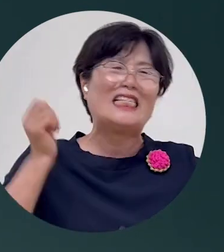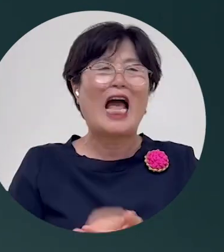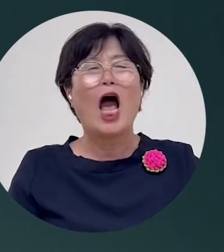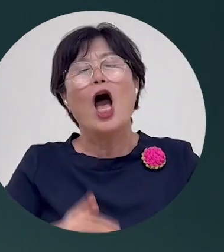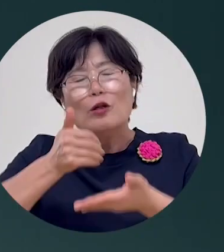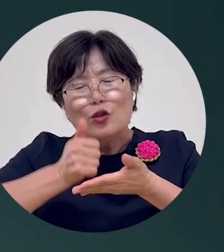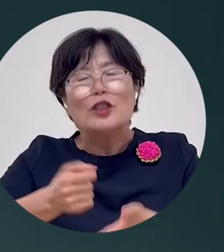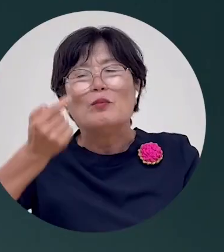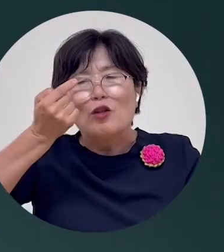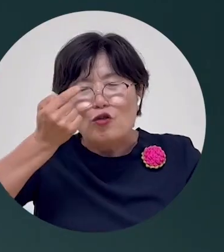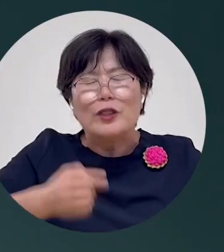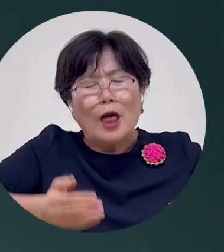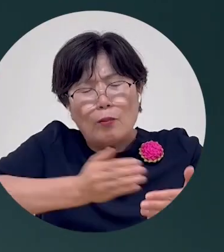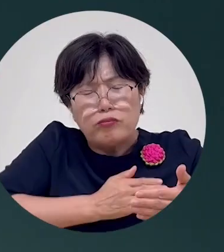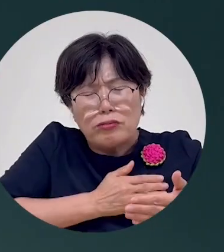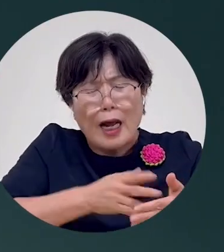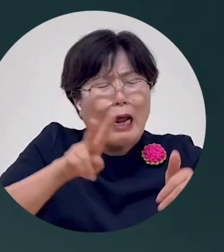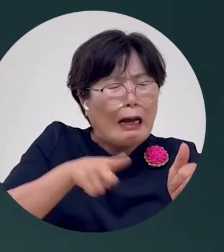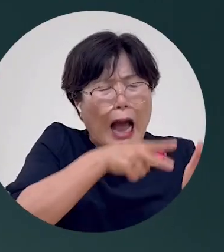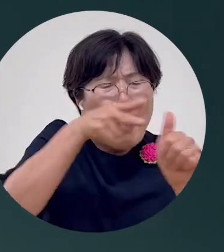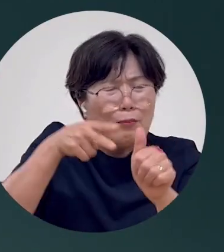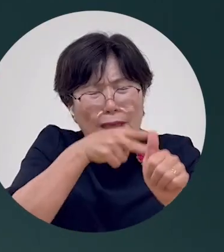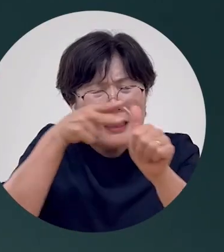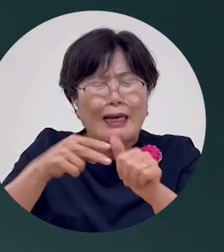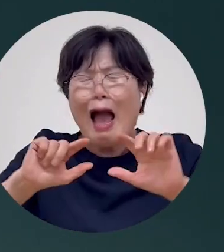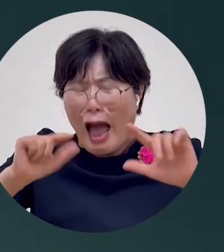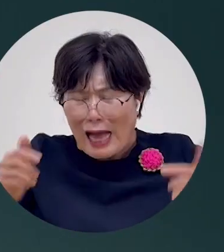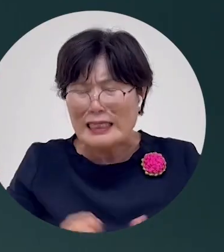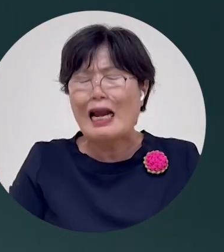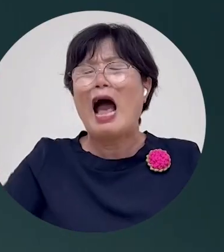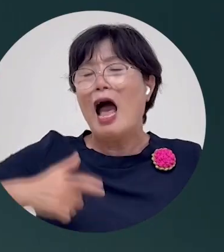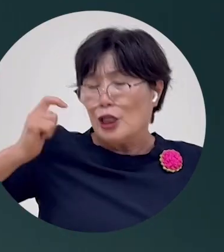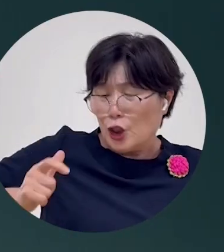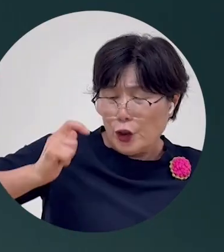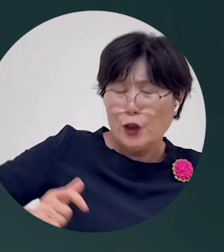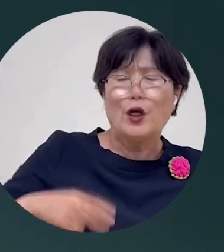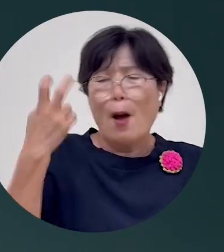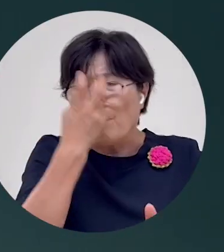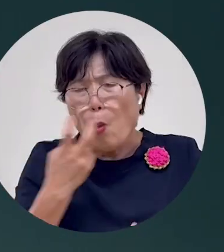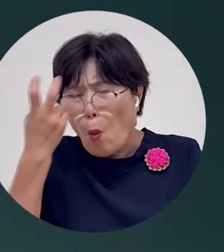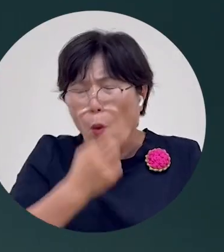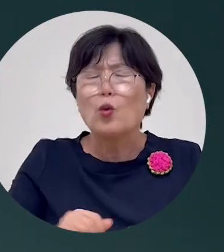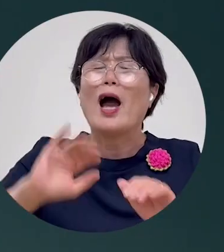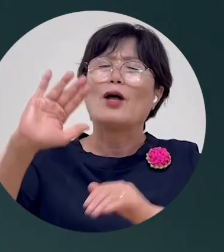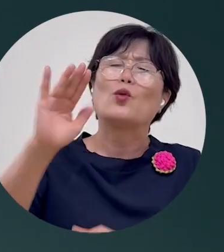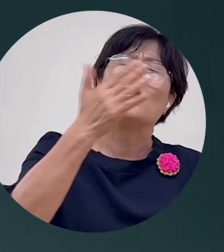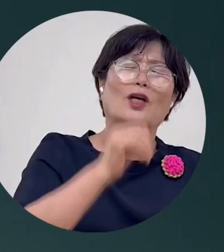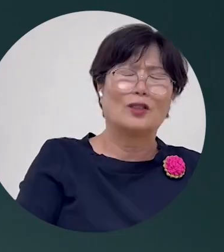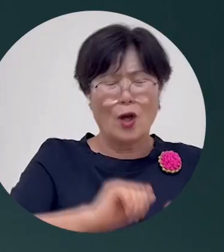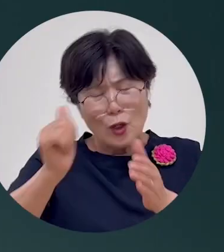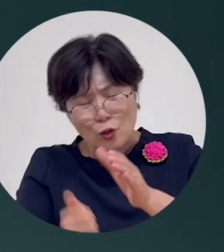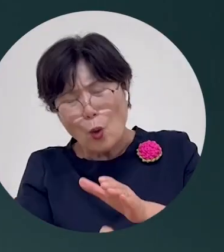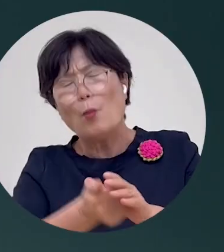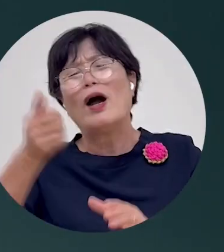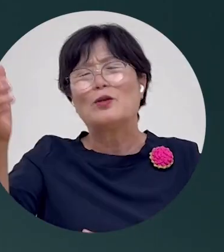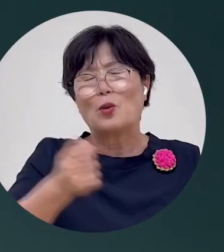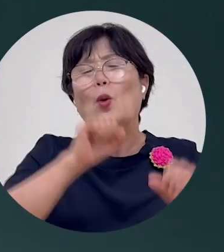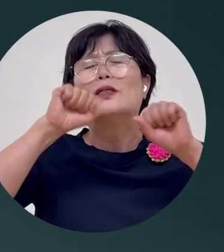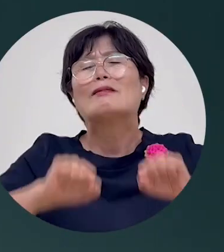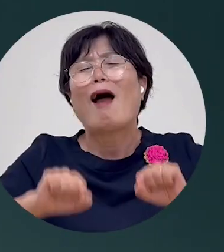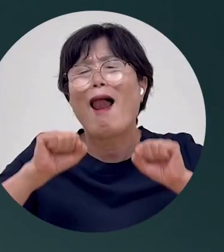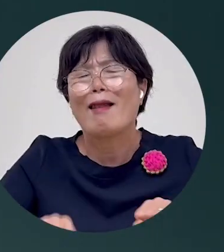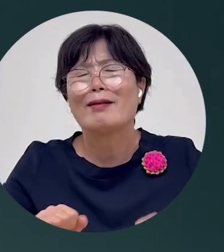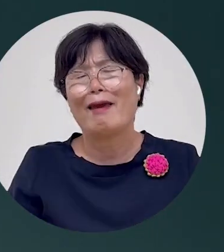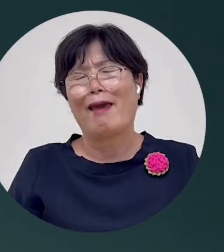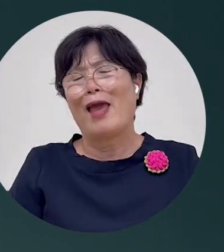눈이 불안한 감시가 아니라 든든한 보호가 되셔서 소망으로 살아가는 자로 우리